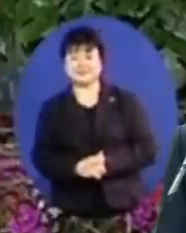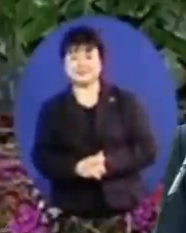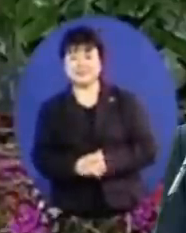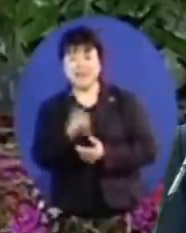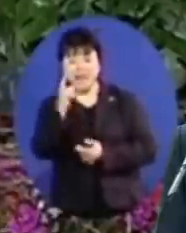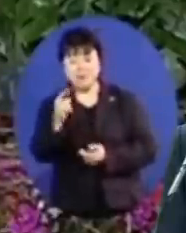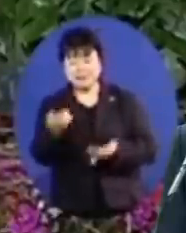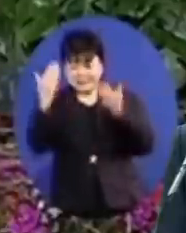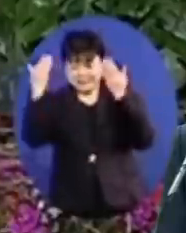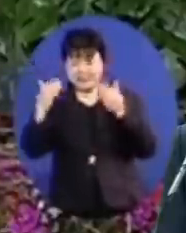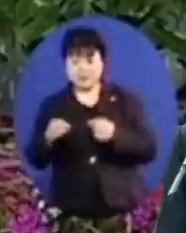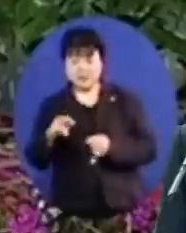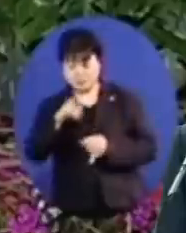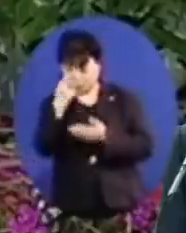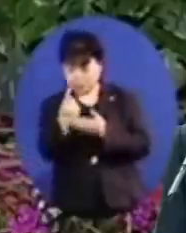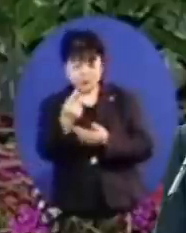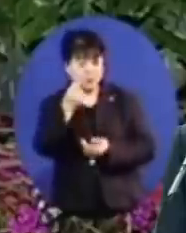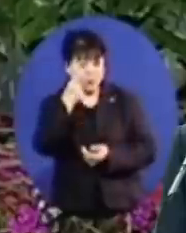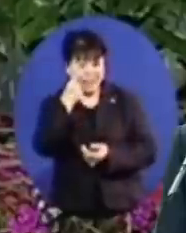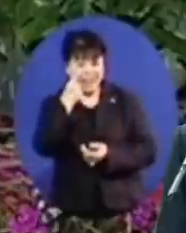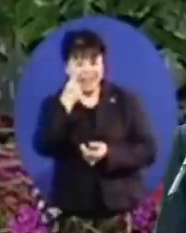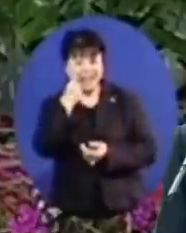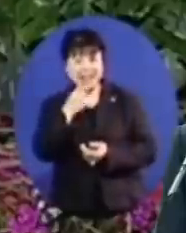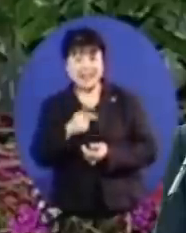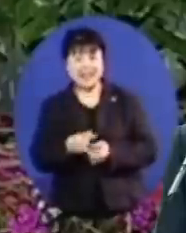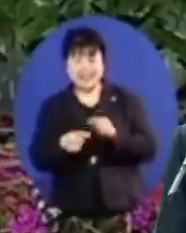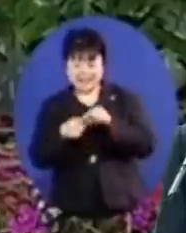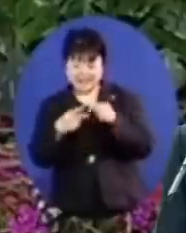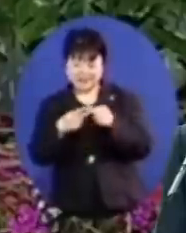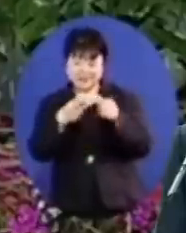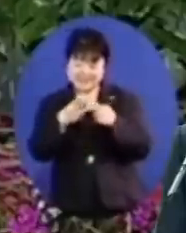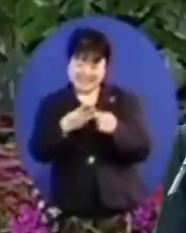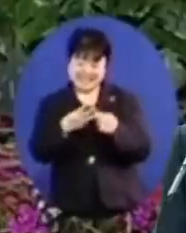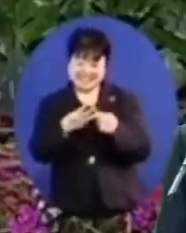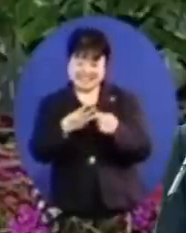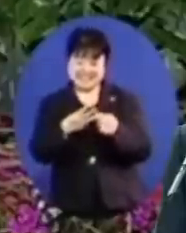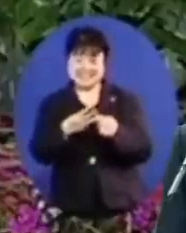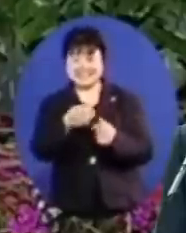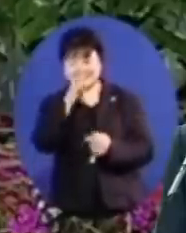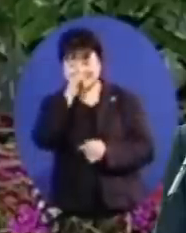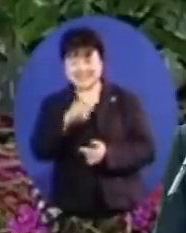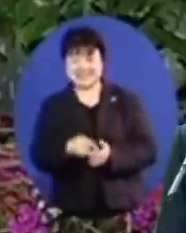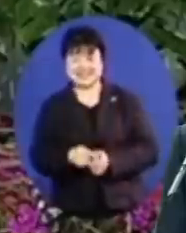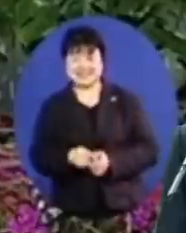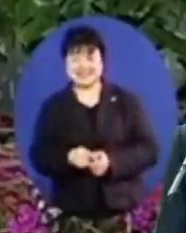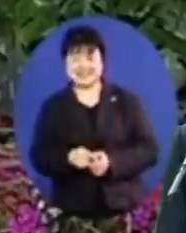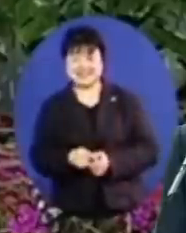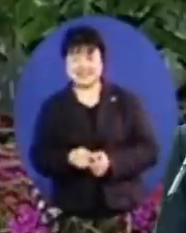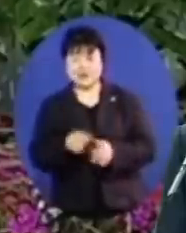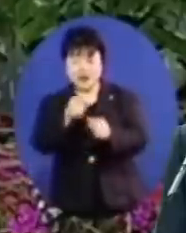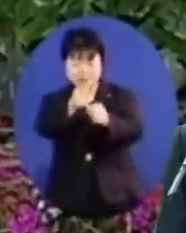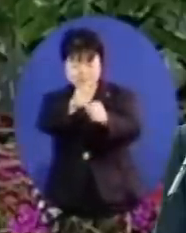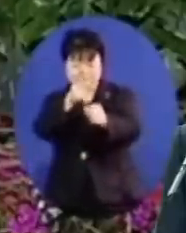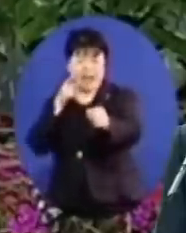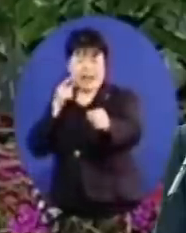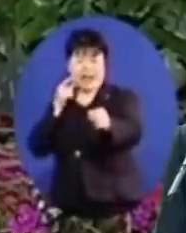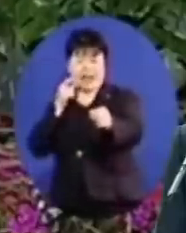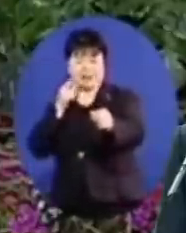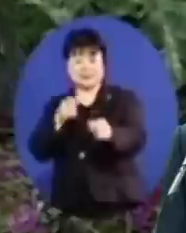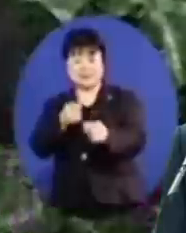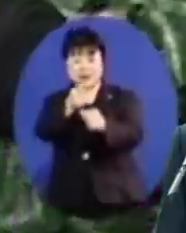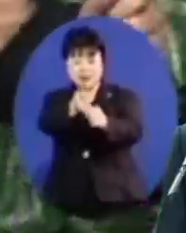한번 지나가면 다시 돌아오지 않는 것은 세 가지만 생각해 본다면 다음과 같습니다. 화를 쏘에